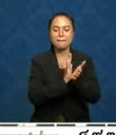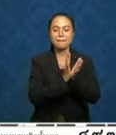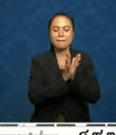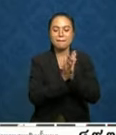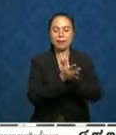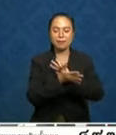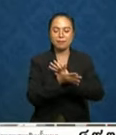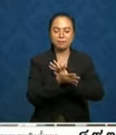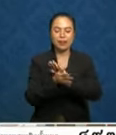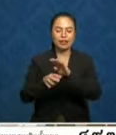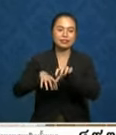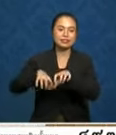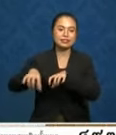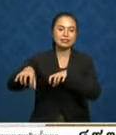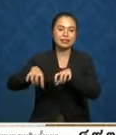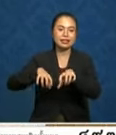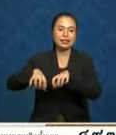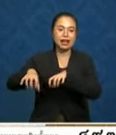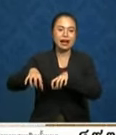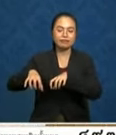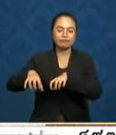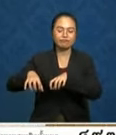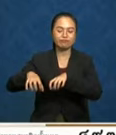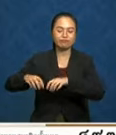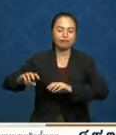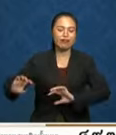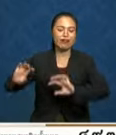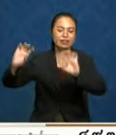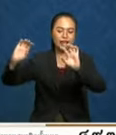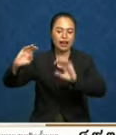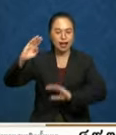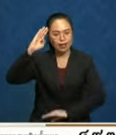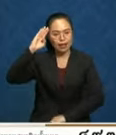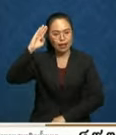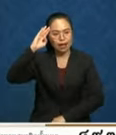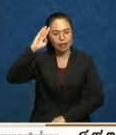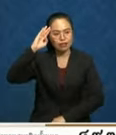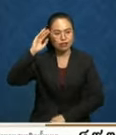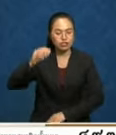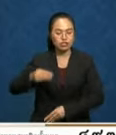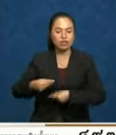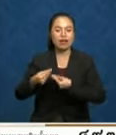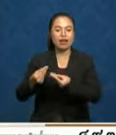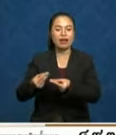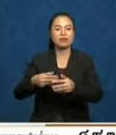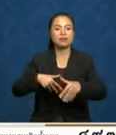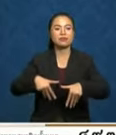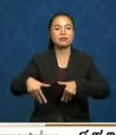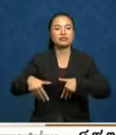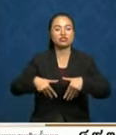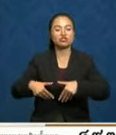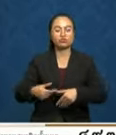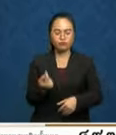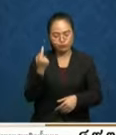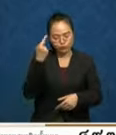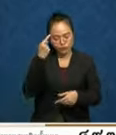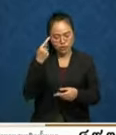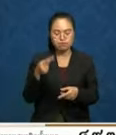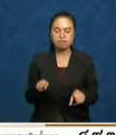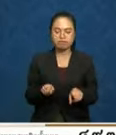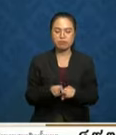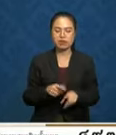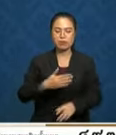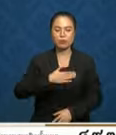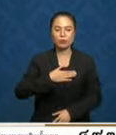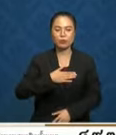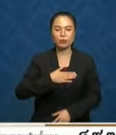องทัพให้เป็นกองทัพที่ทันสมัยแล้วก็สนองตอบประชาชนอันนี้คิดไม่ต่างกันที่